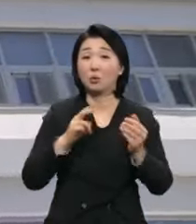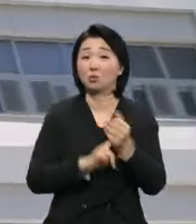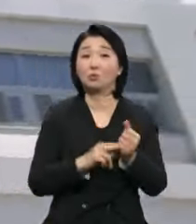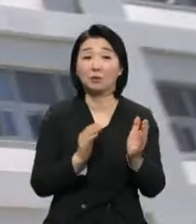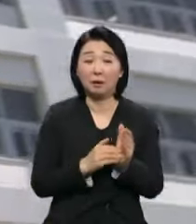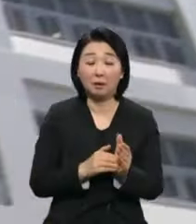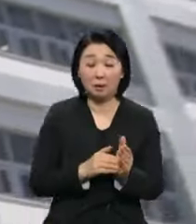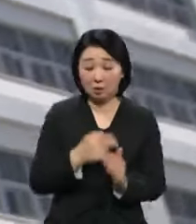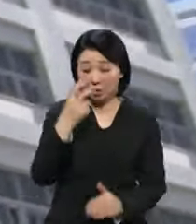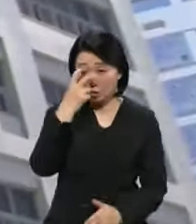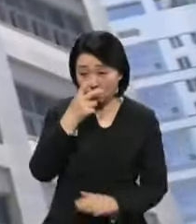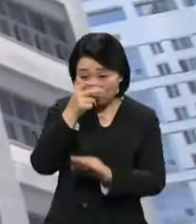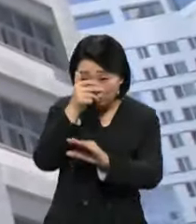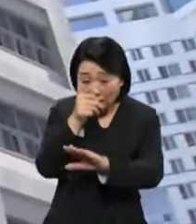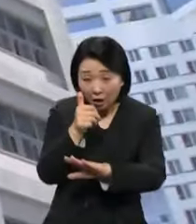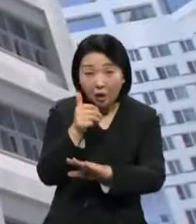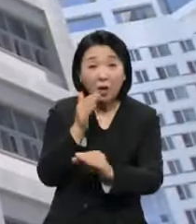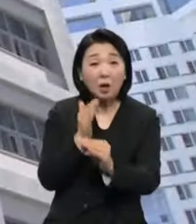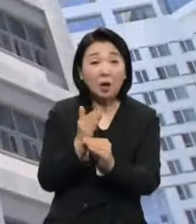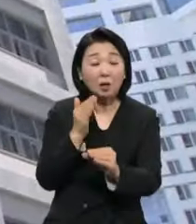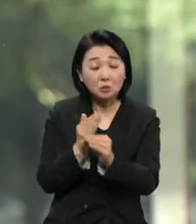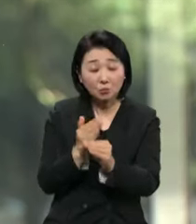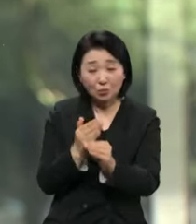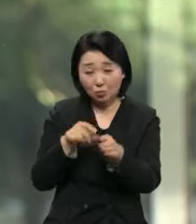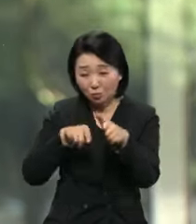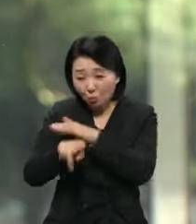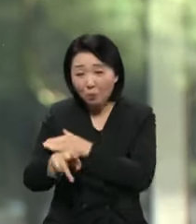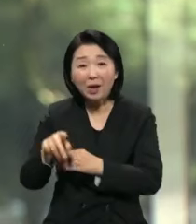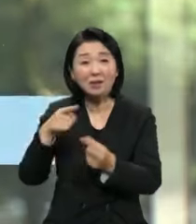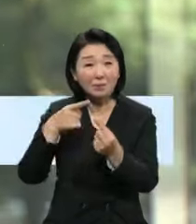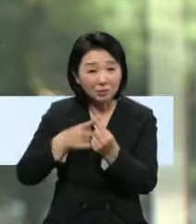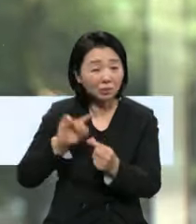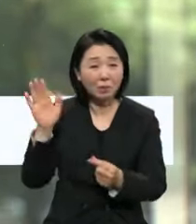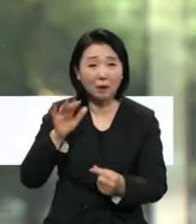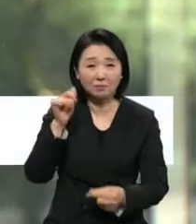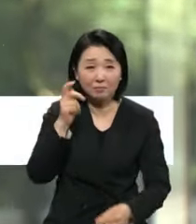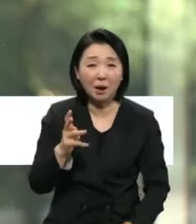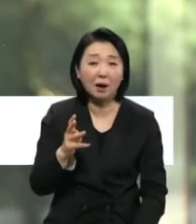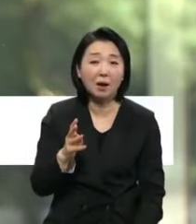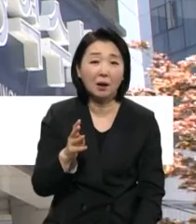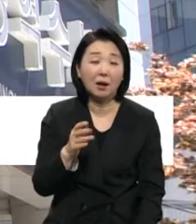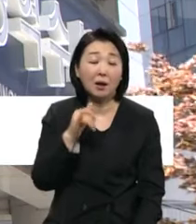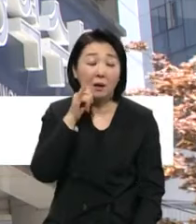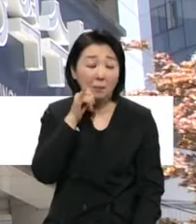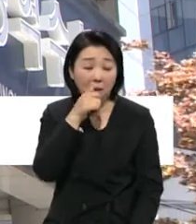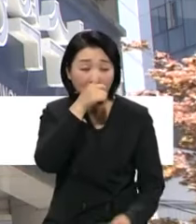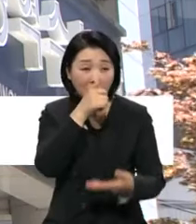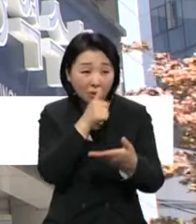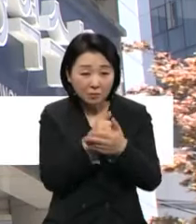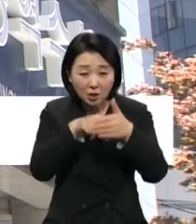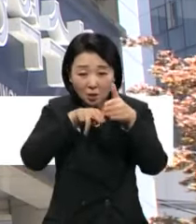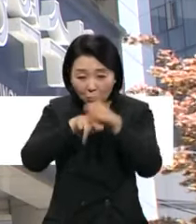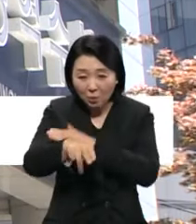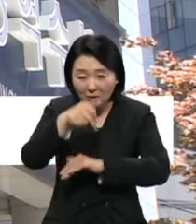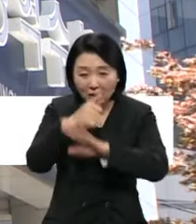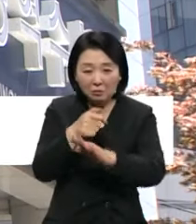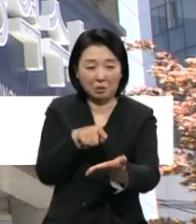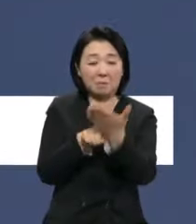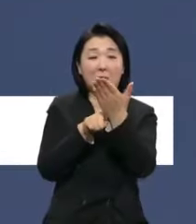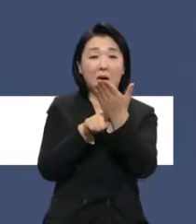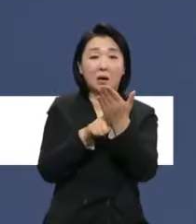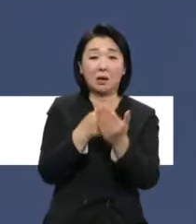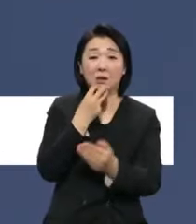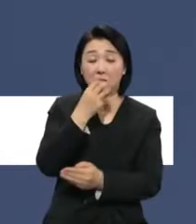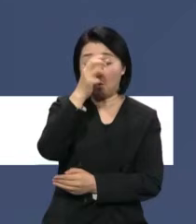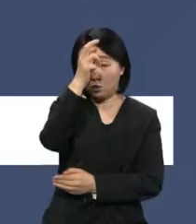조사를 받다가 피의자가 도망친 건 이번이 처음이 아닙니다. 올해 초 마약범죄 피의자가 도망친 사실이 뒤늦게 드러나